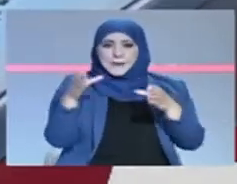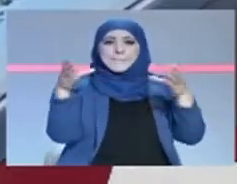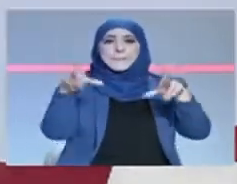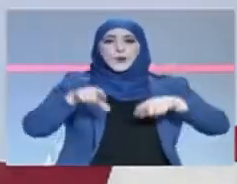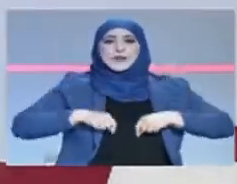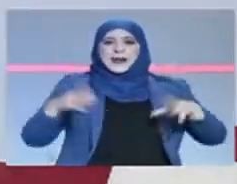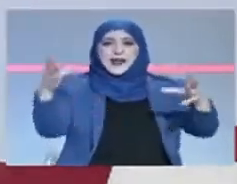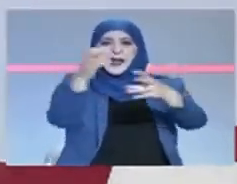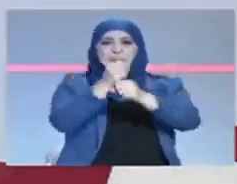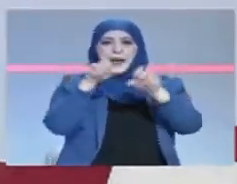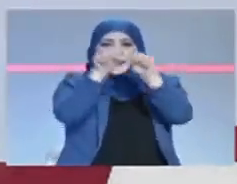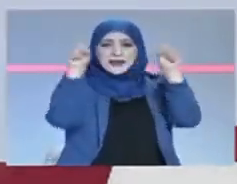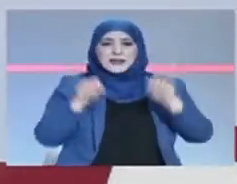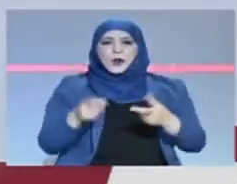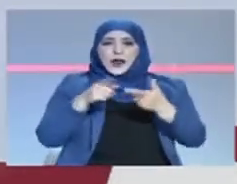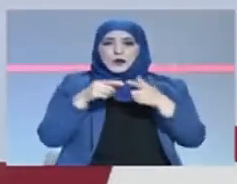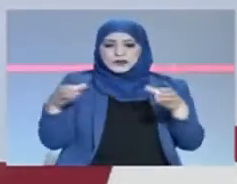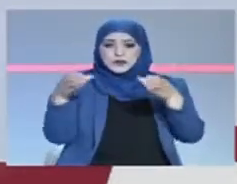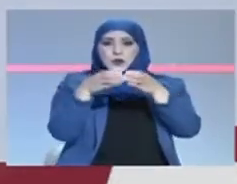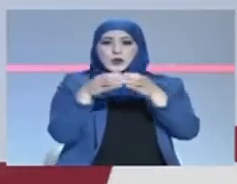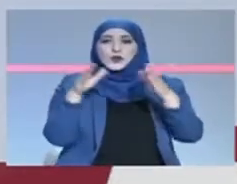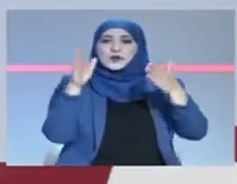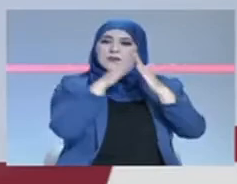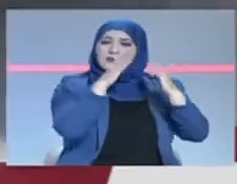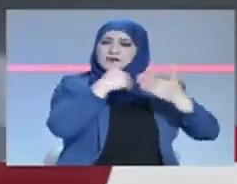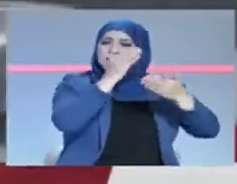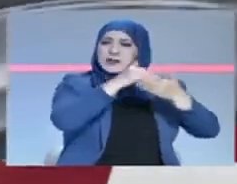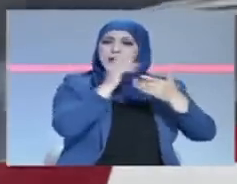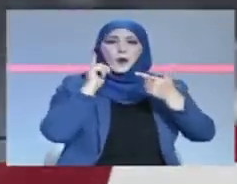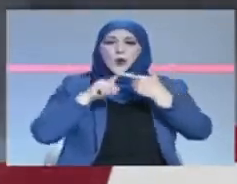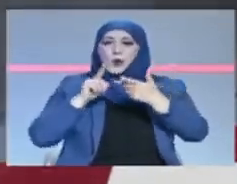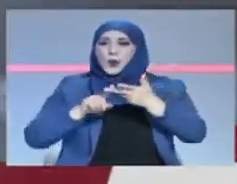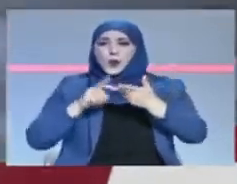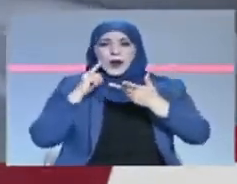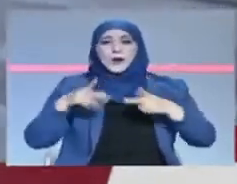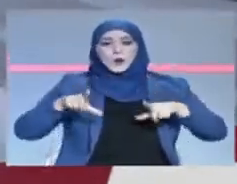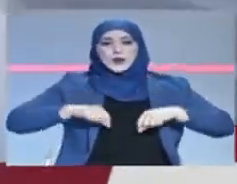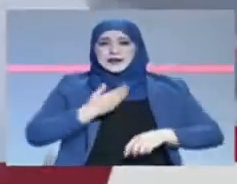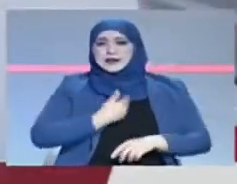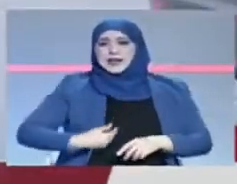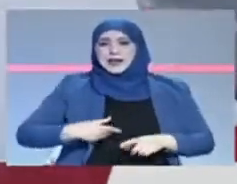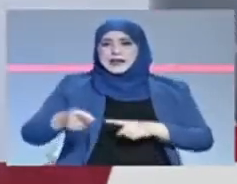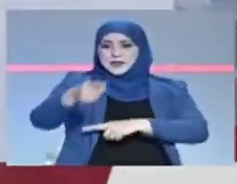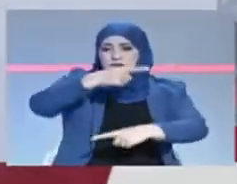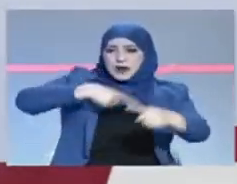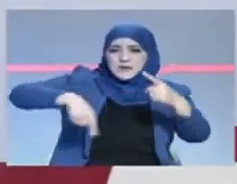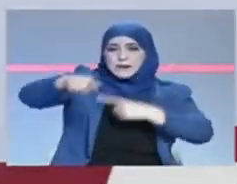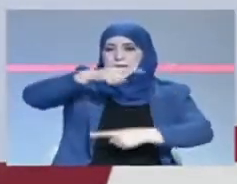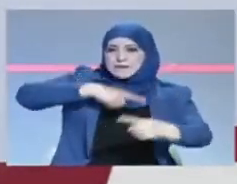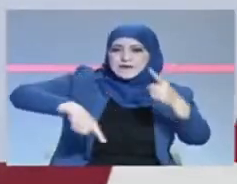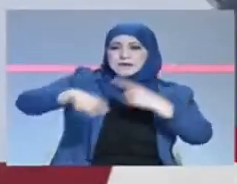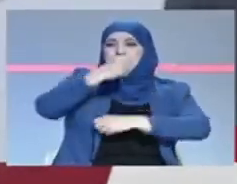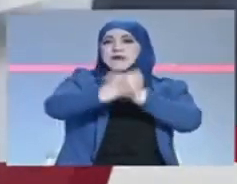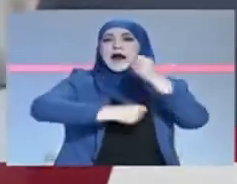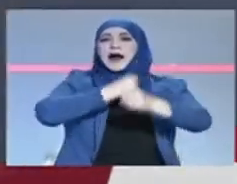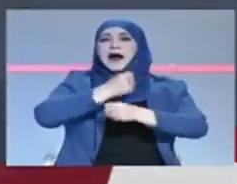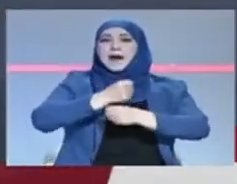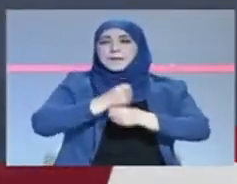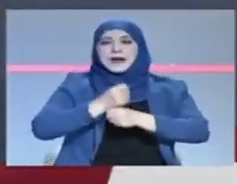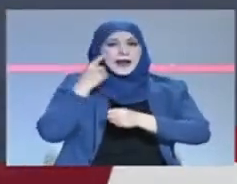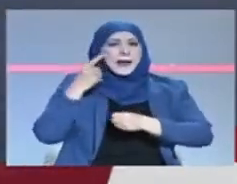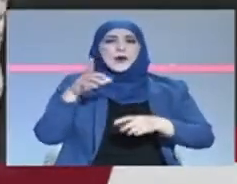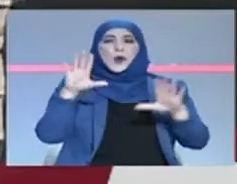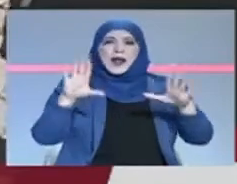الدولة والشؤون العقارية ووزارة الداخلية، تعمل على مدار السنة وأيام العطل والأعياد،